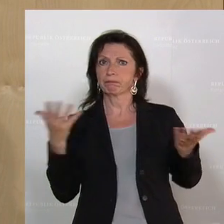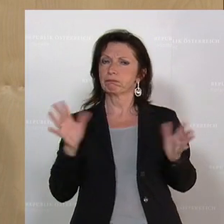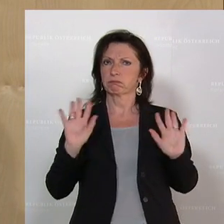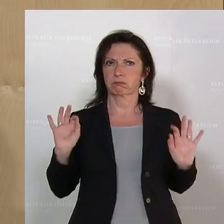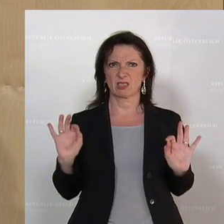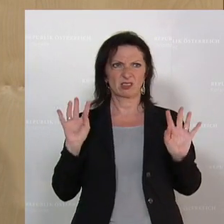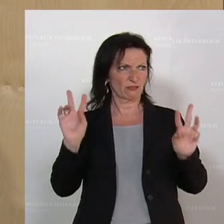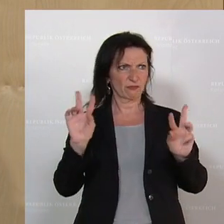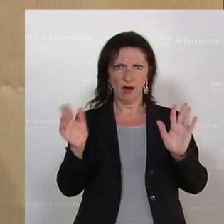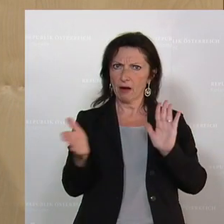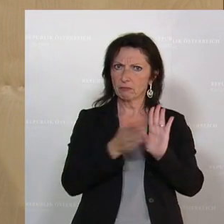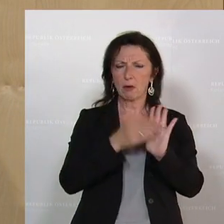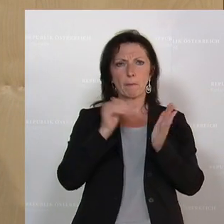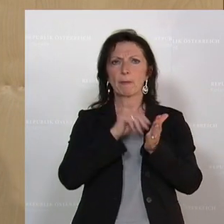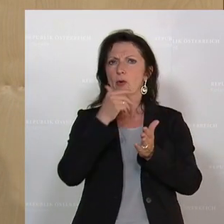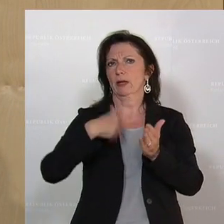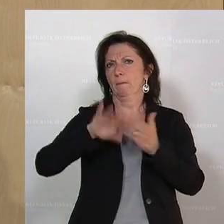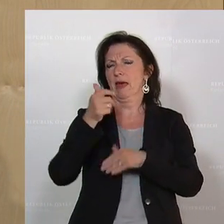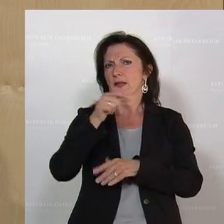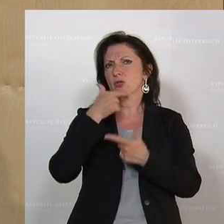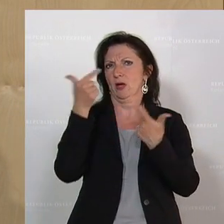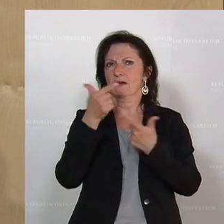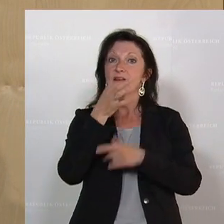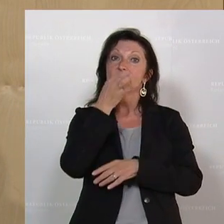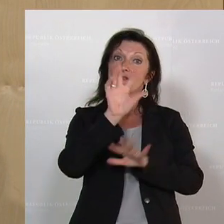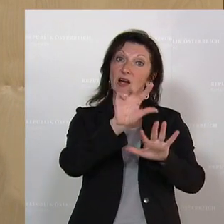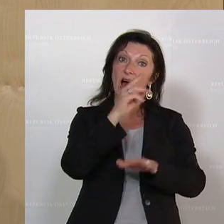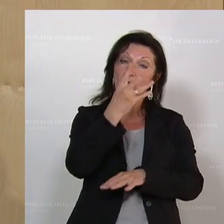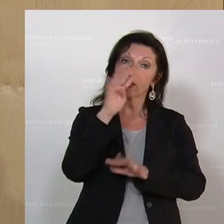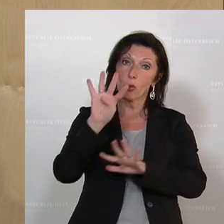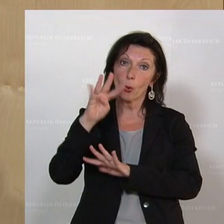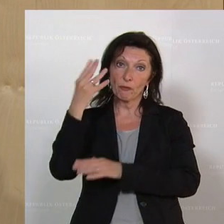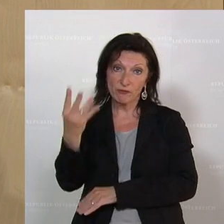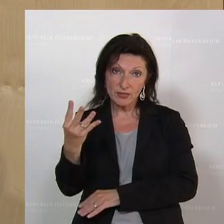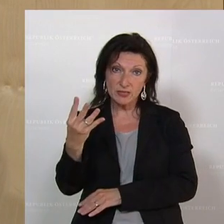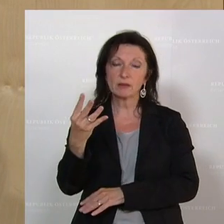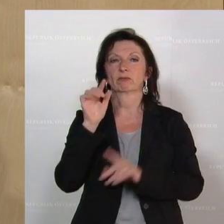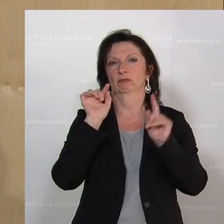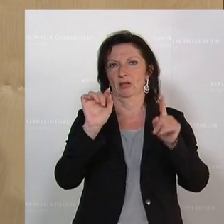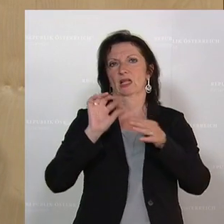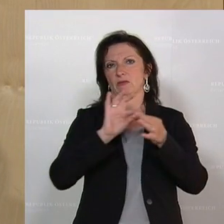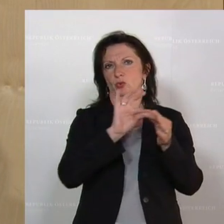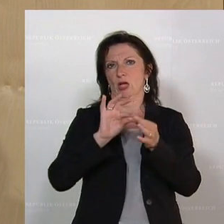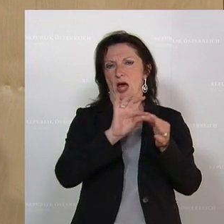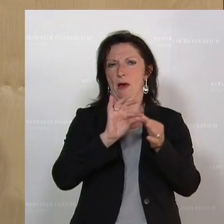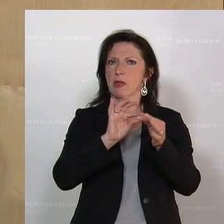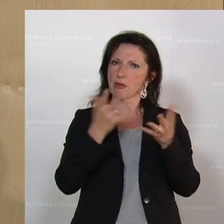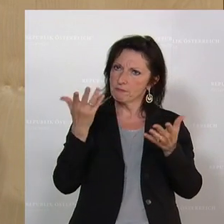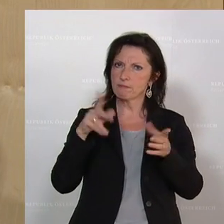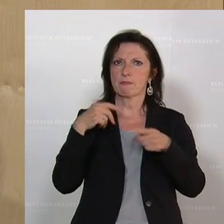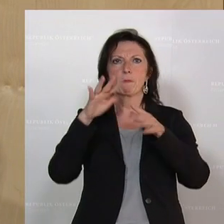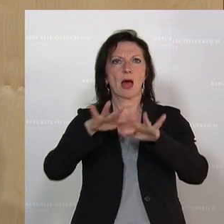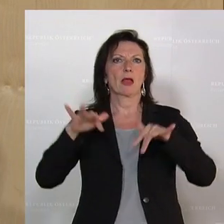meiner Sicht auch keiner weiteren Erklärung. Zu den Fragen 48 und 49, diesbezüglich darf ich auf die